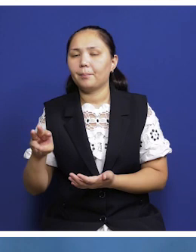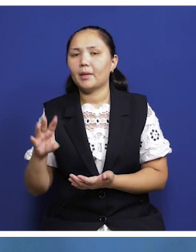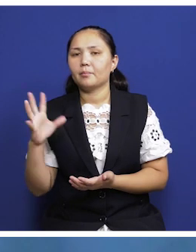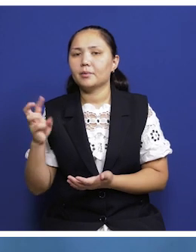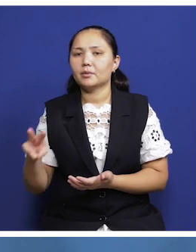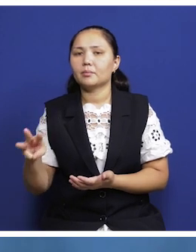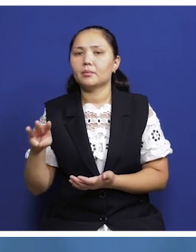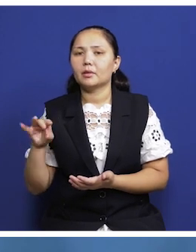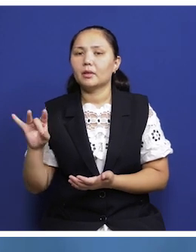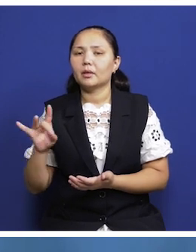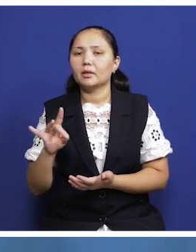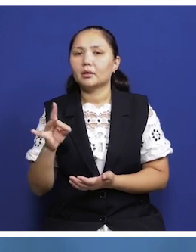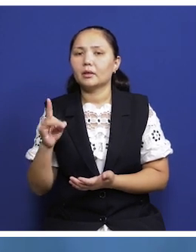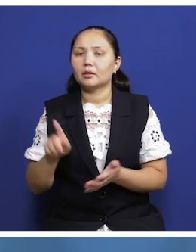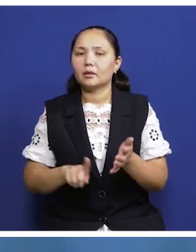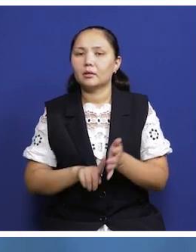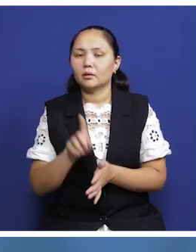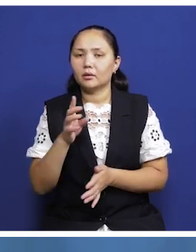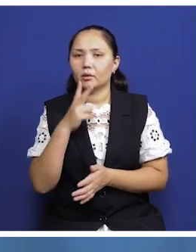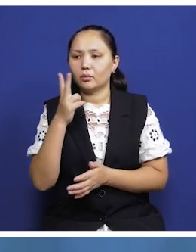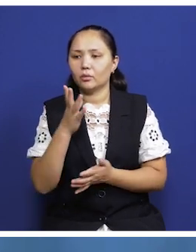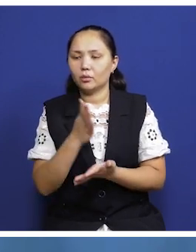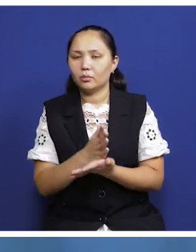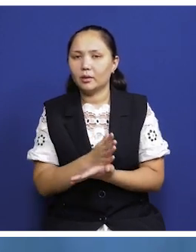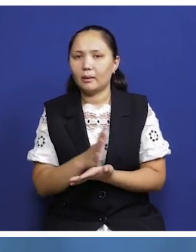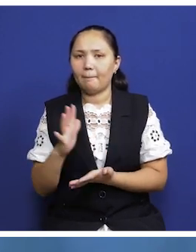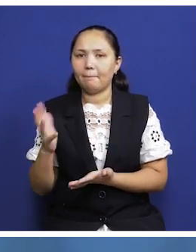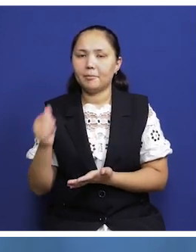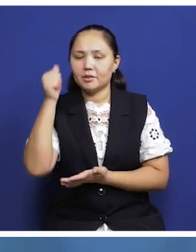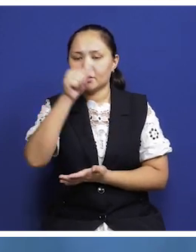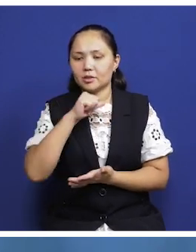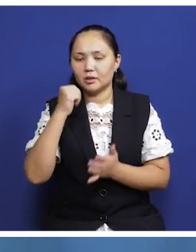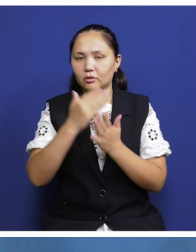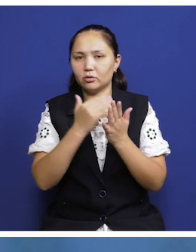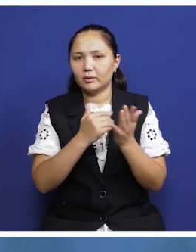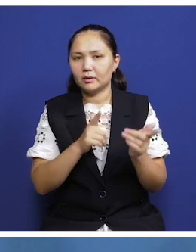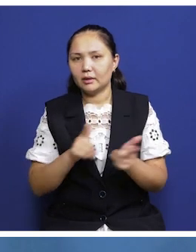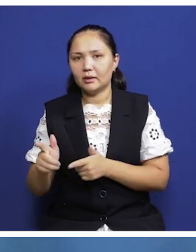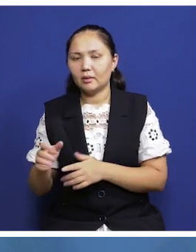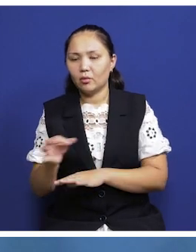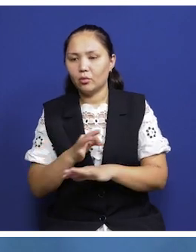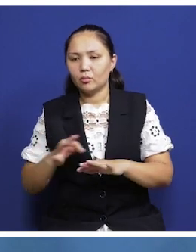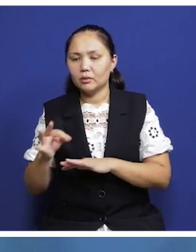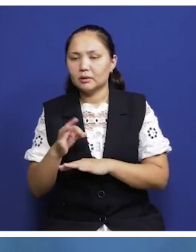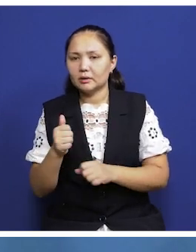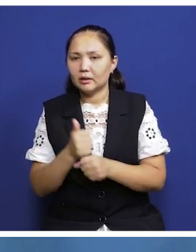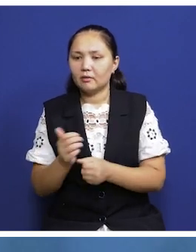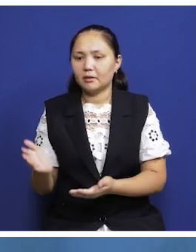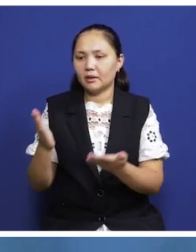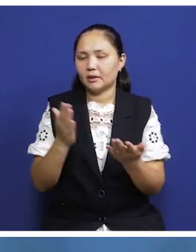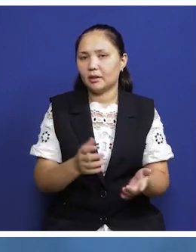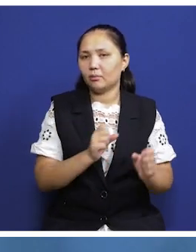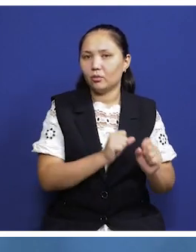отыр. Сол сияқты 5 жылға да біз жоспар құрамыз. 5 жылға осы әрбір аудан әкімі келіп соны қорғап, міне мынанша